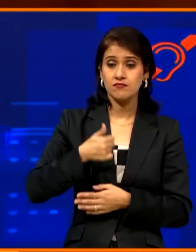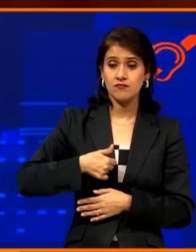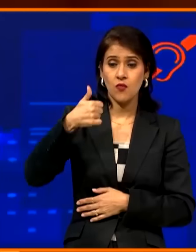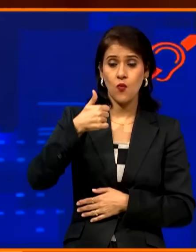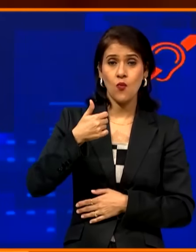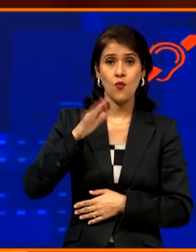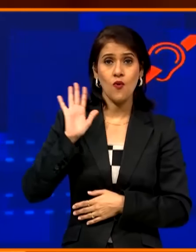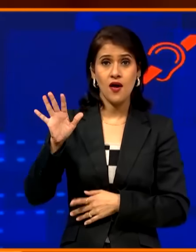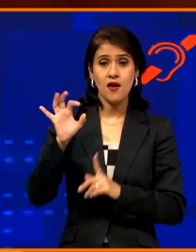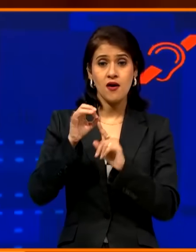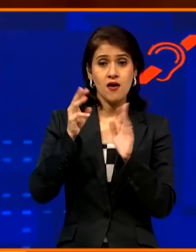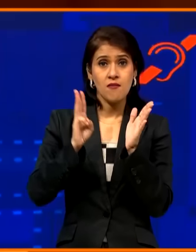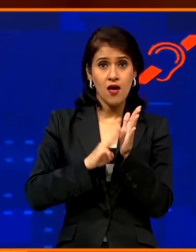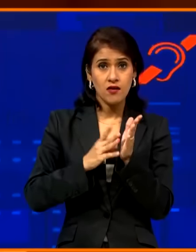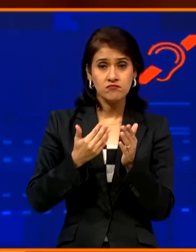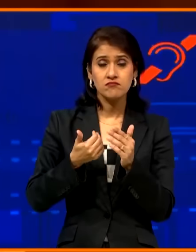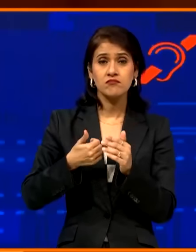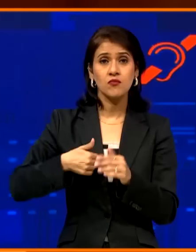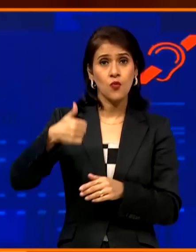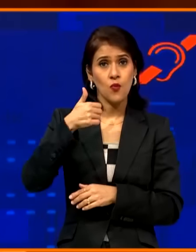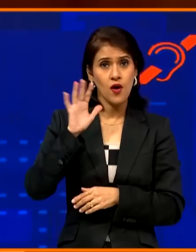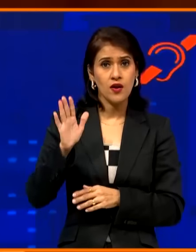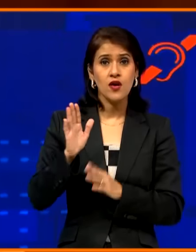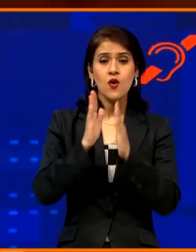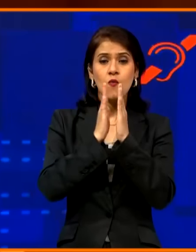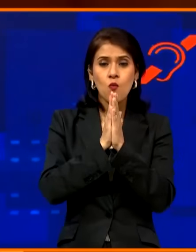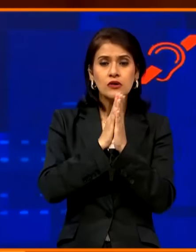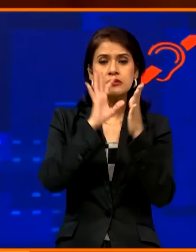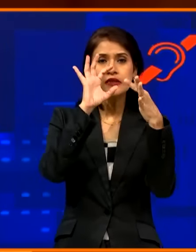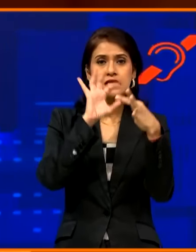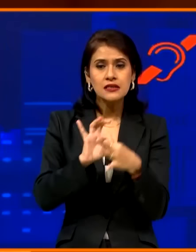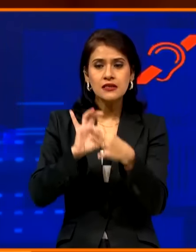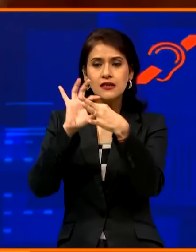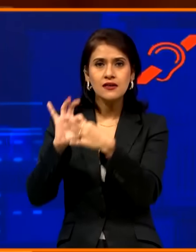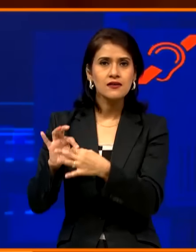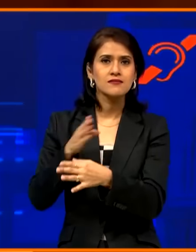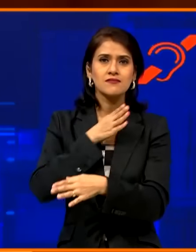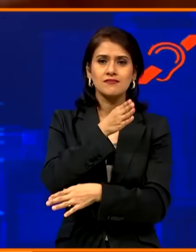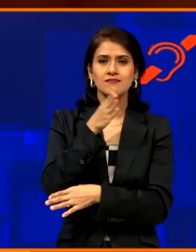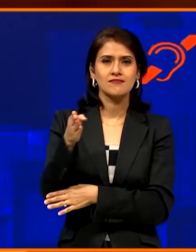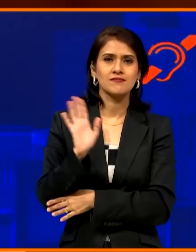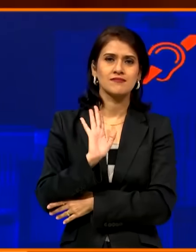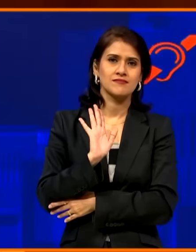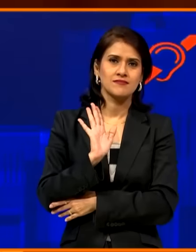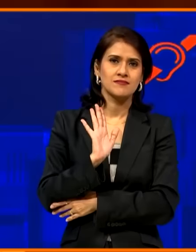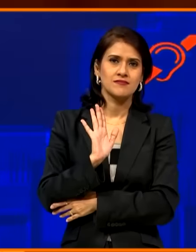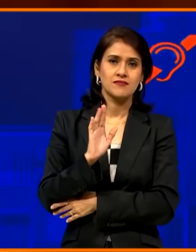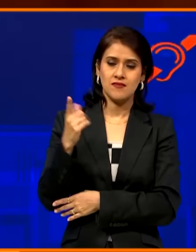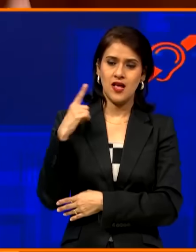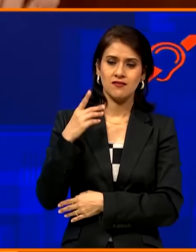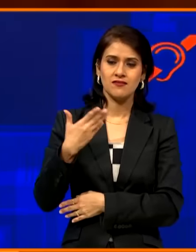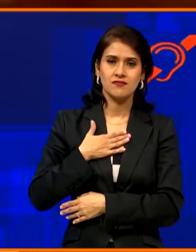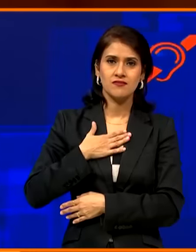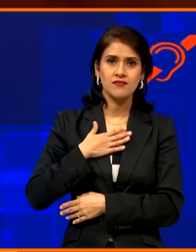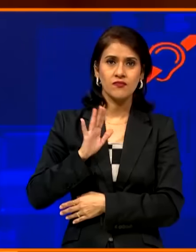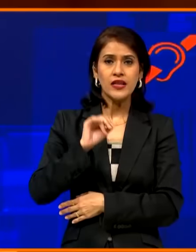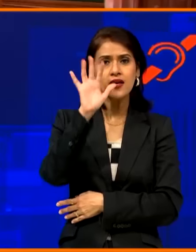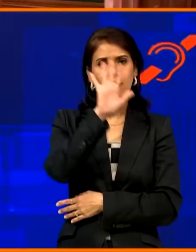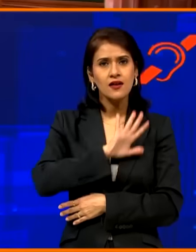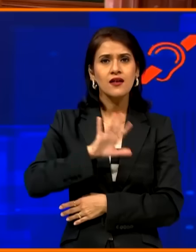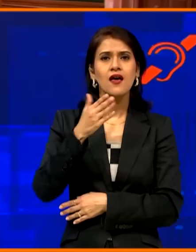आदमी को किसी भी तरह की रिलीजियस एक्टिविटीज में लीड नहीं करना चाहिए यह मेरी आज भी